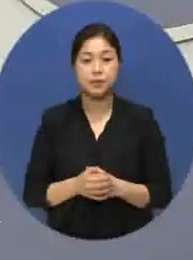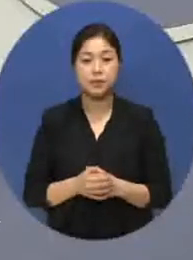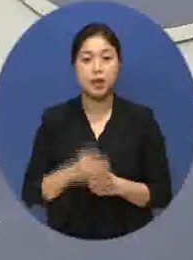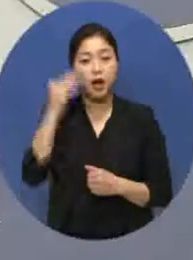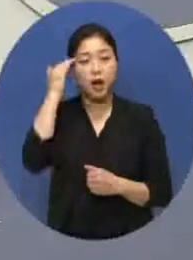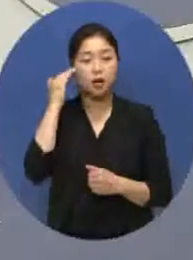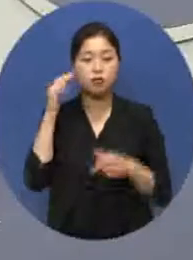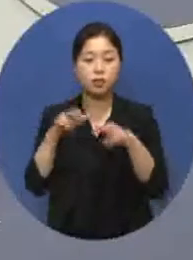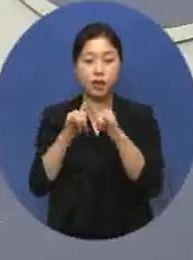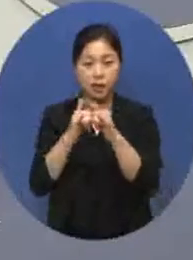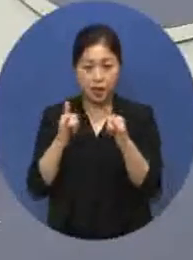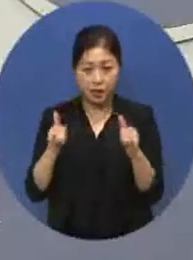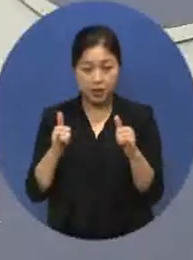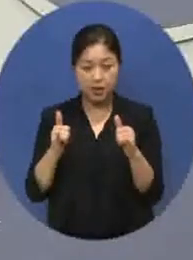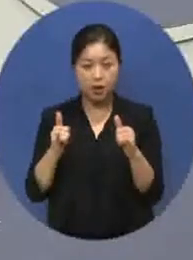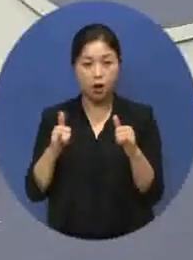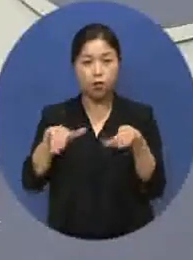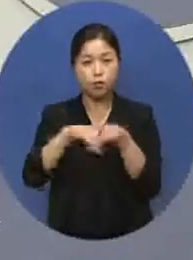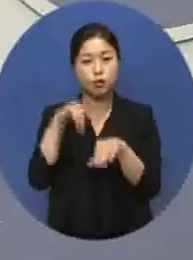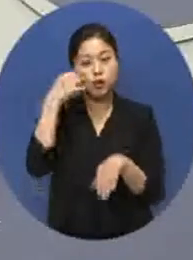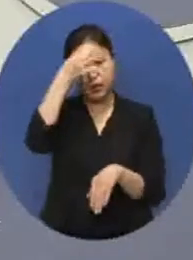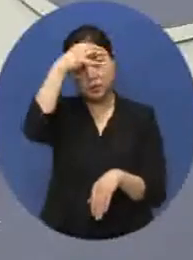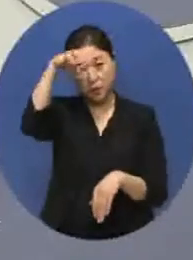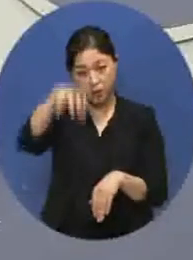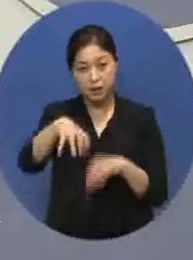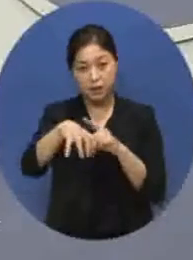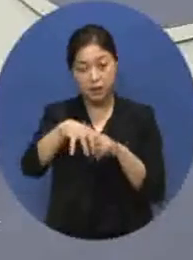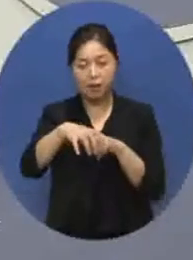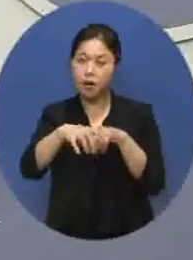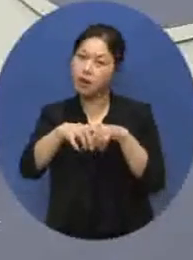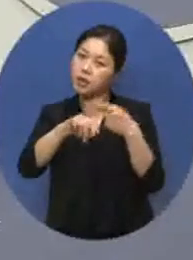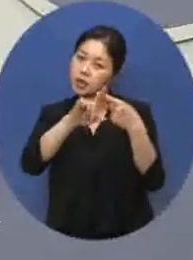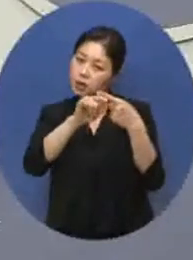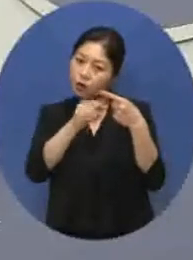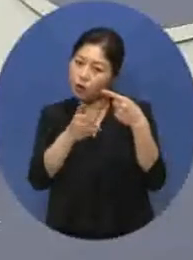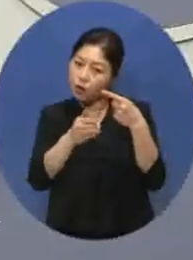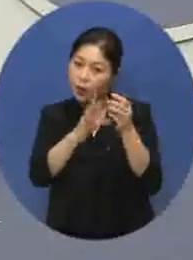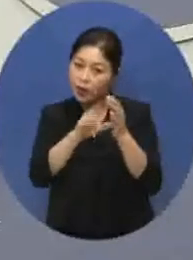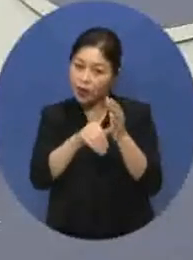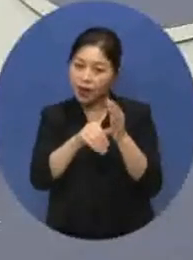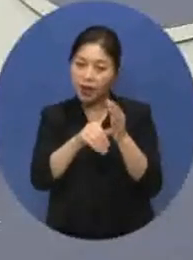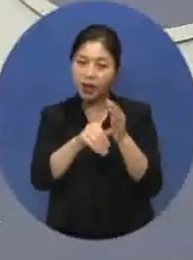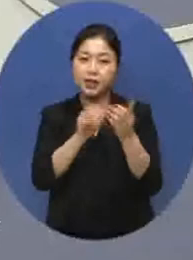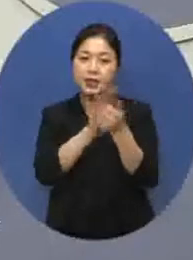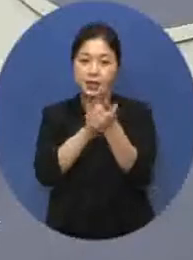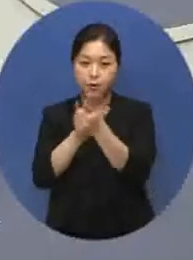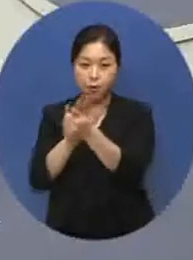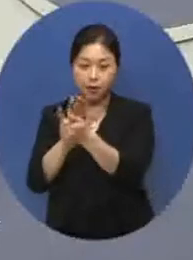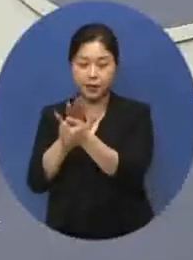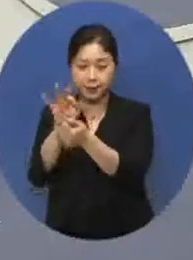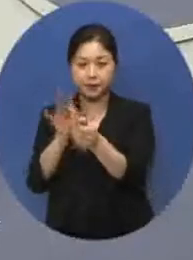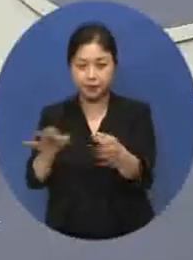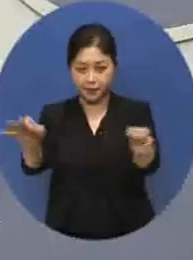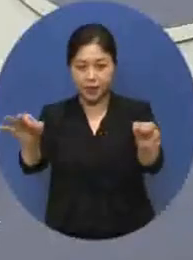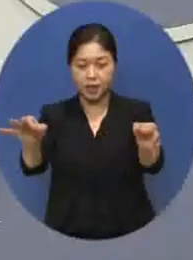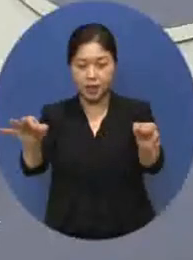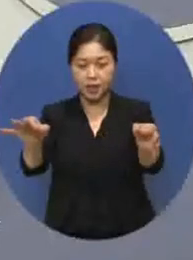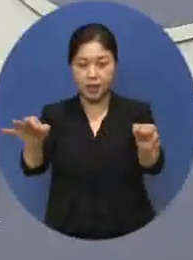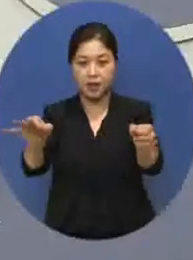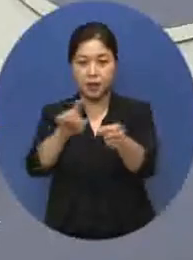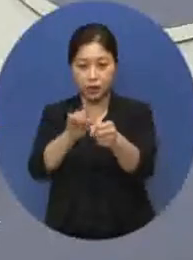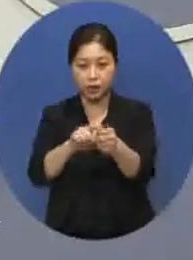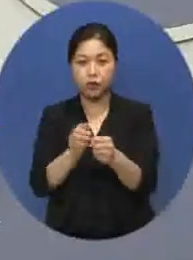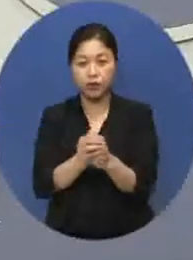예술원에서 매년 1월 달쯤이면은 그 지원금을 이렇게 드리기 위해서